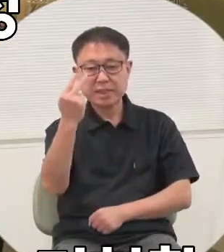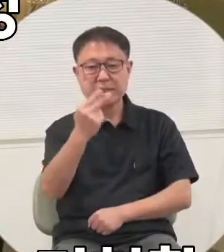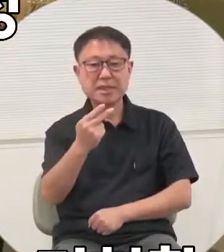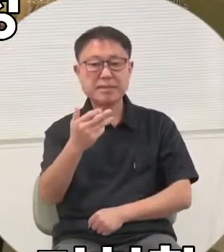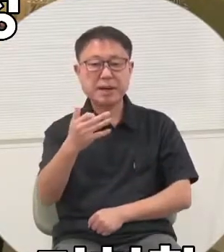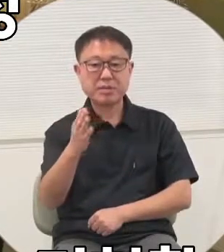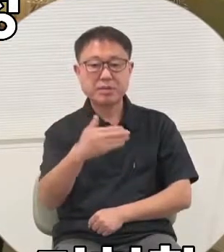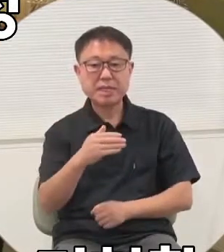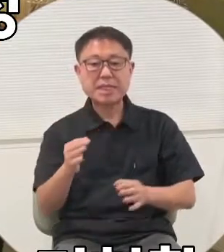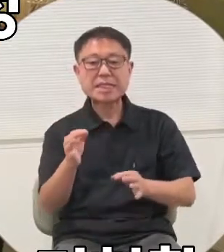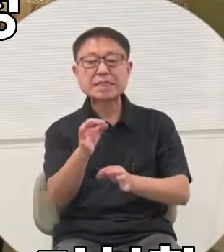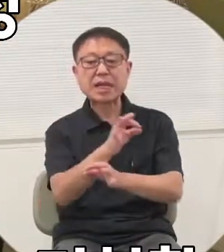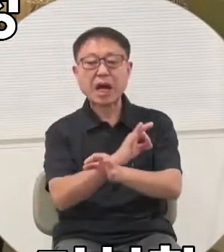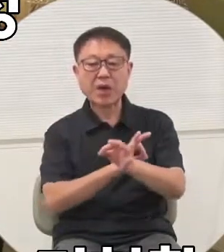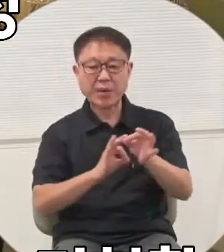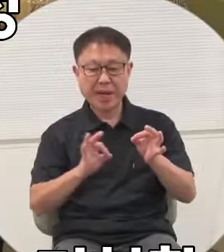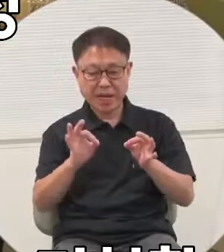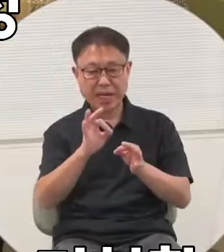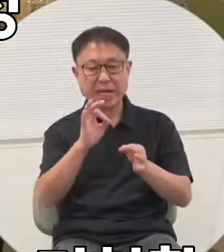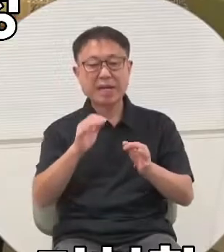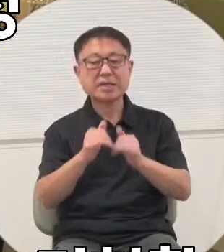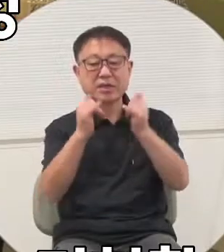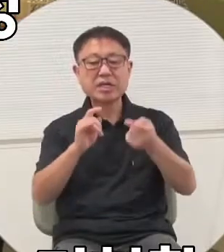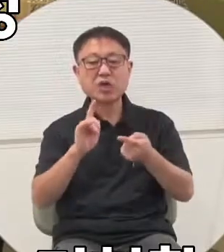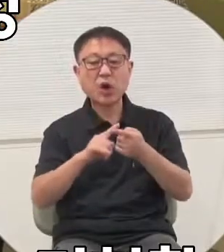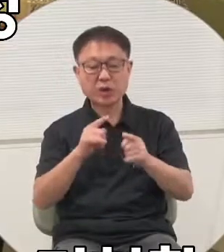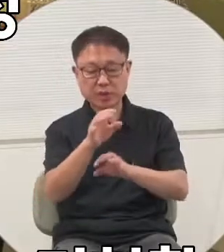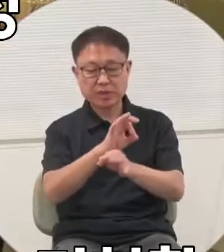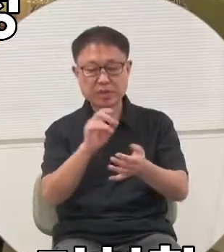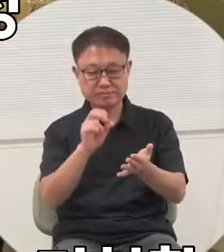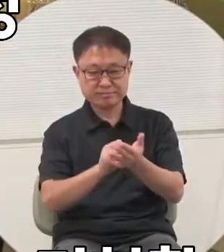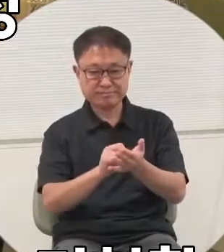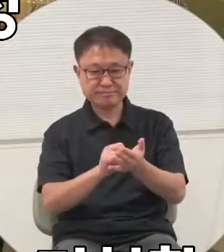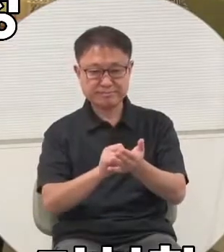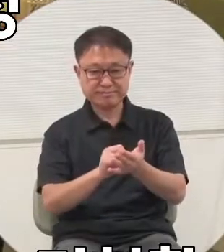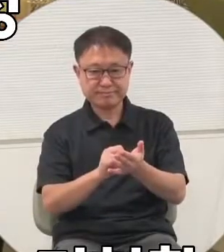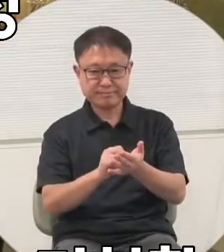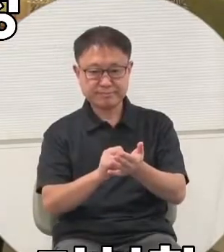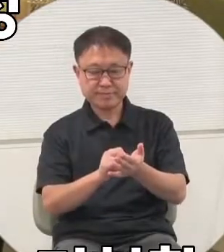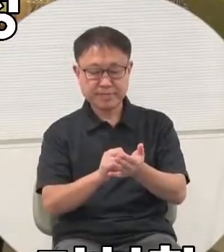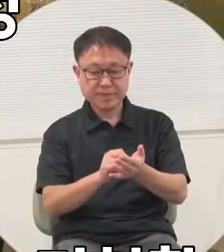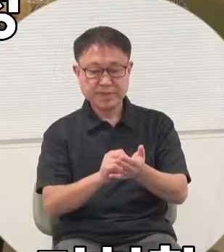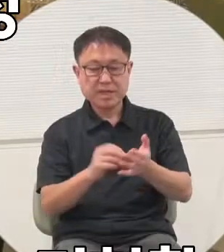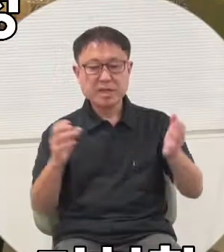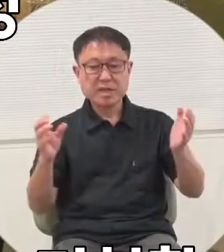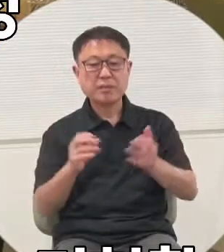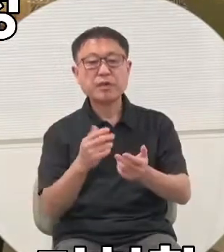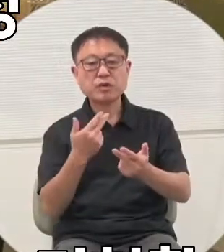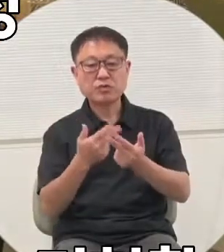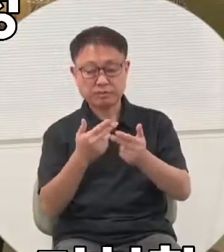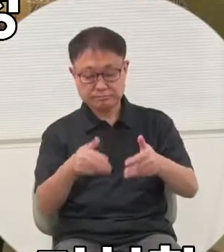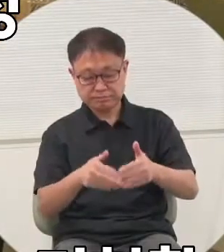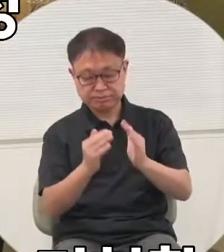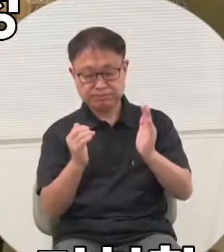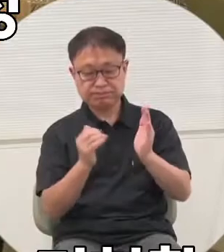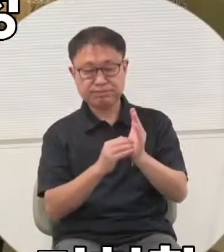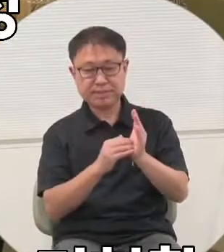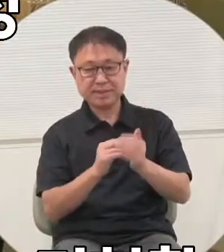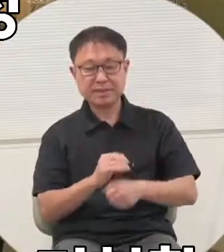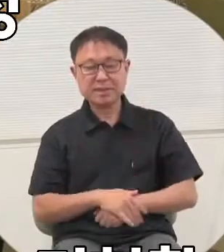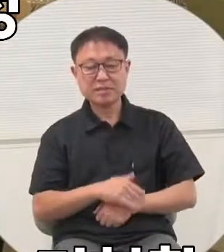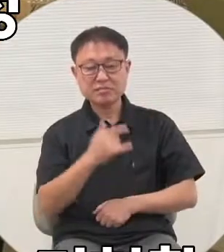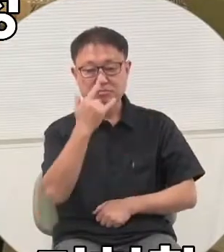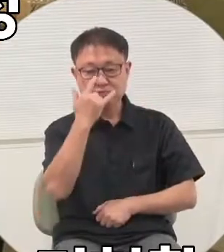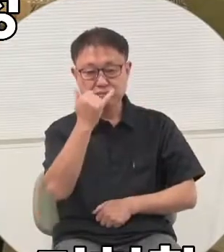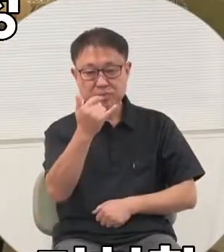2018년부터는 사회적 경제에 대한 것이 좀 필요하겠다 해서 사회적 협동조합 서로 돌봄을 좀 만들었습니다. 그래서